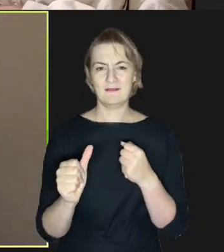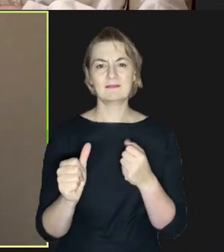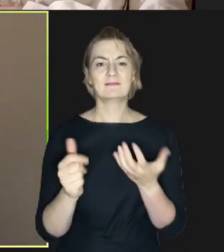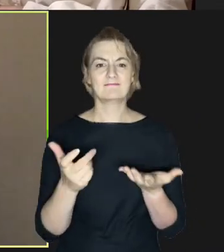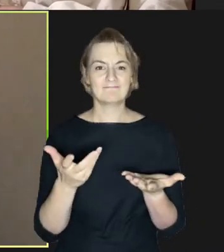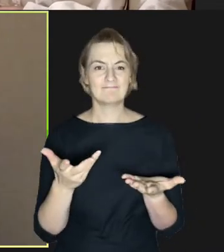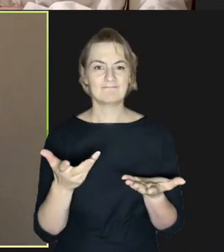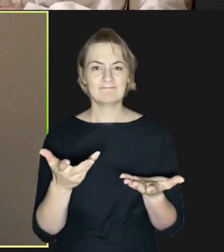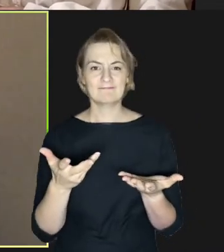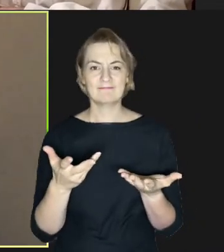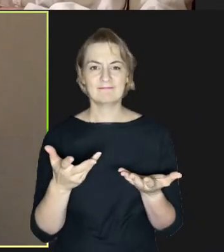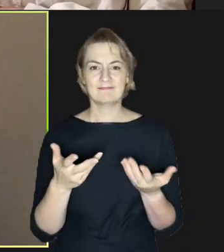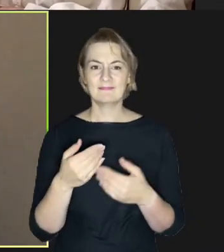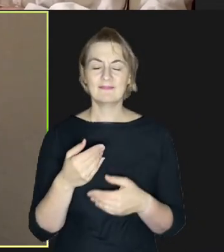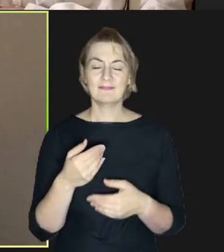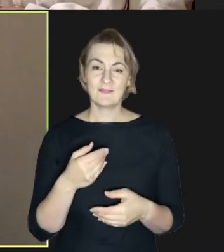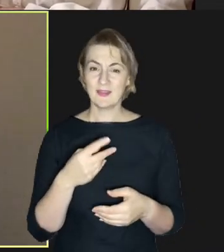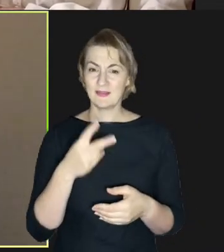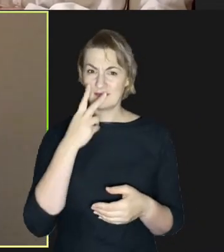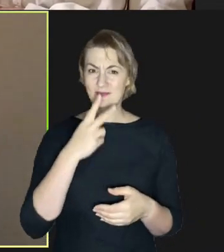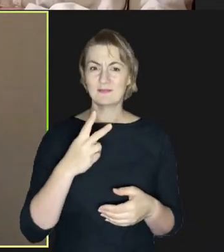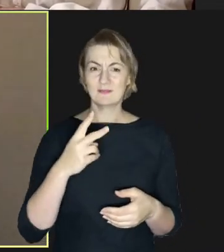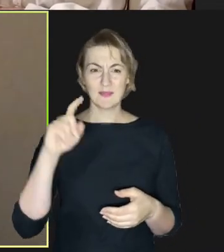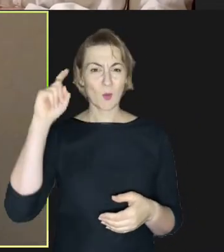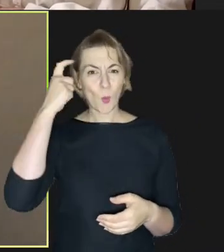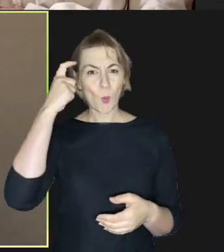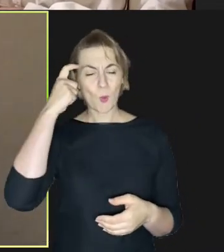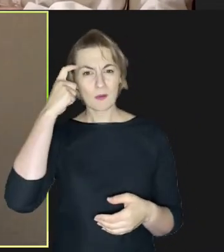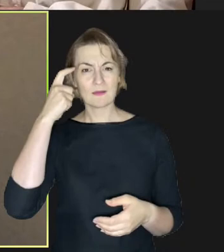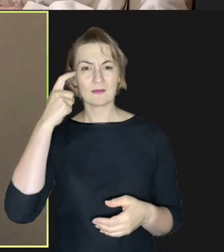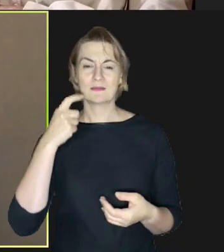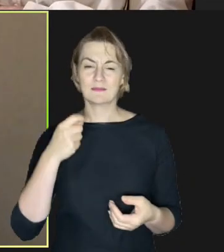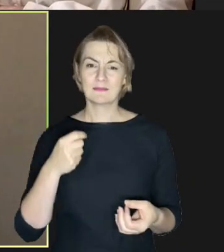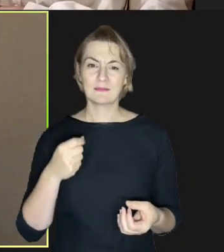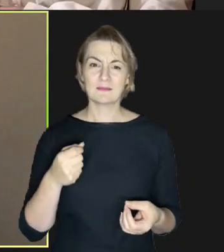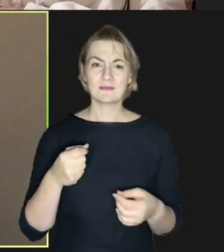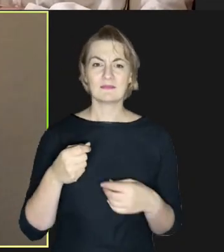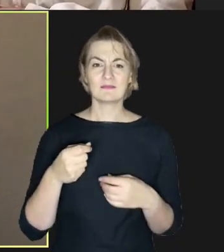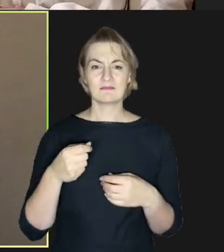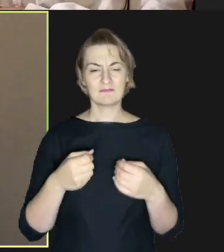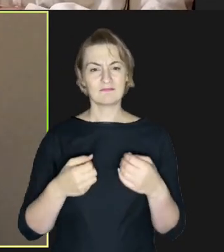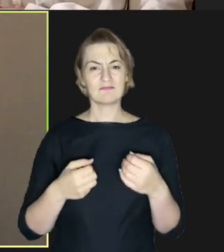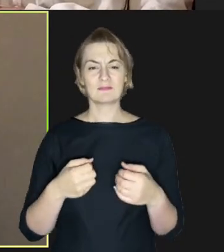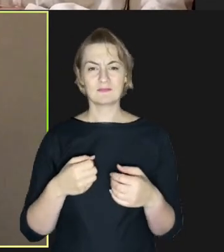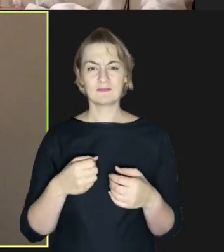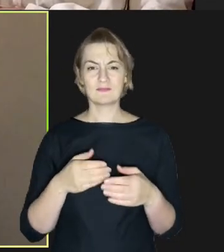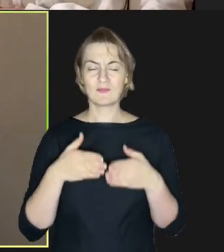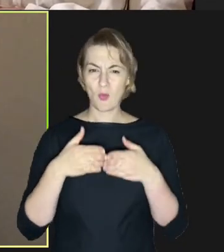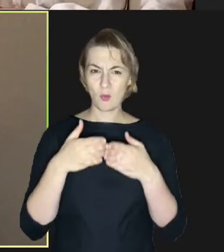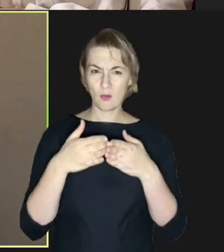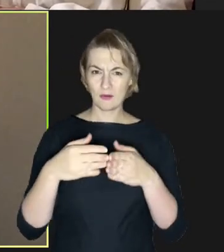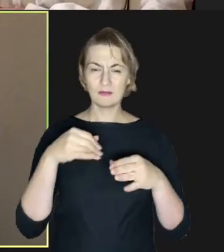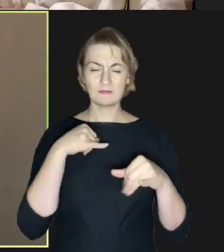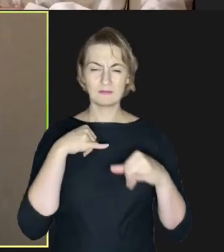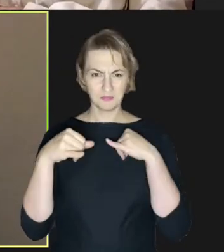A armator, prawda, okrętu,